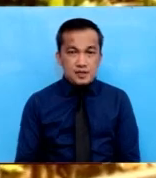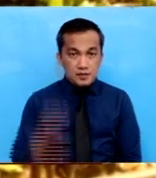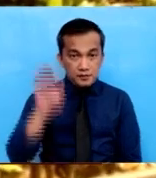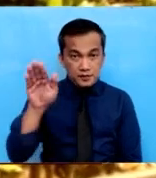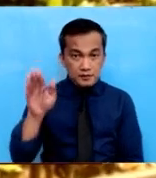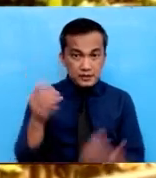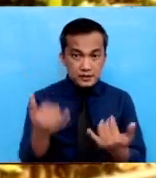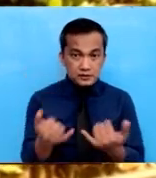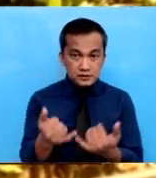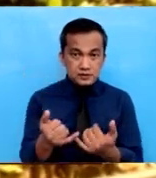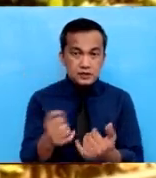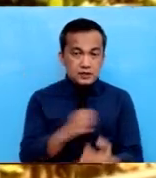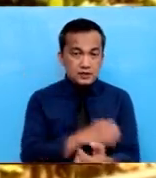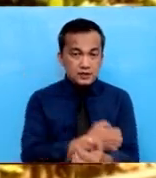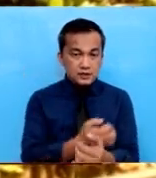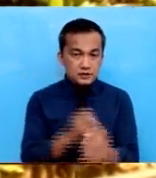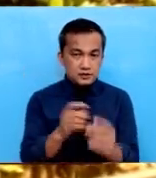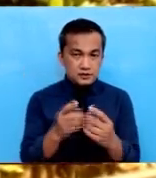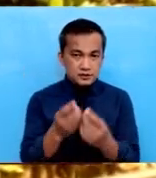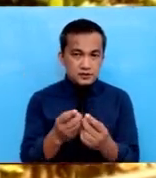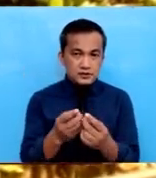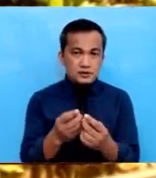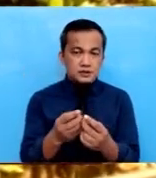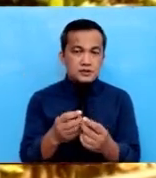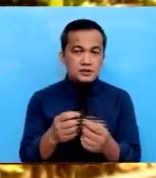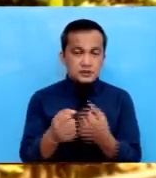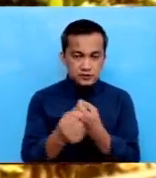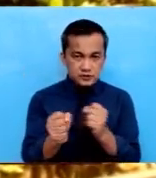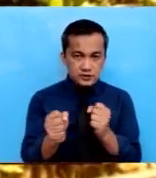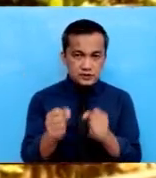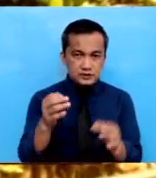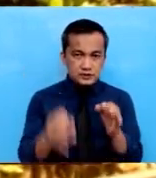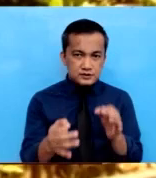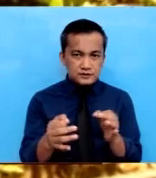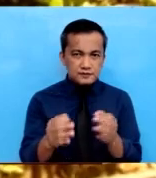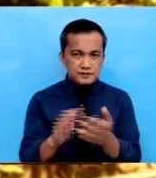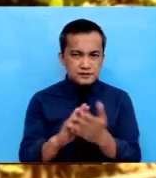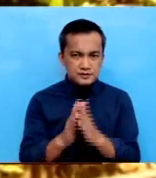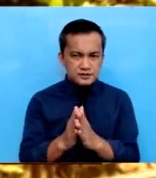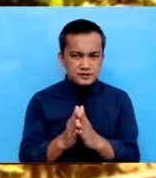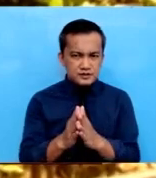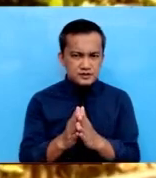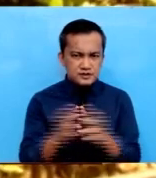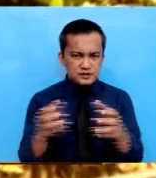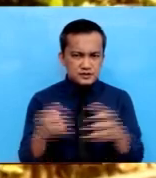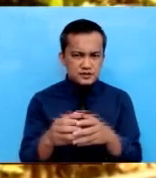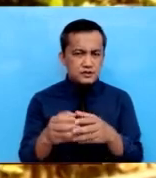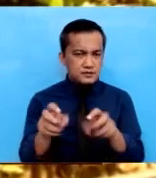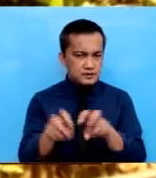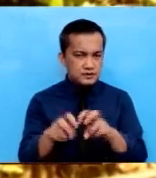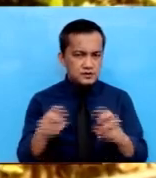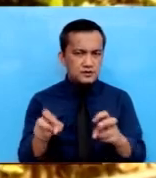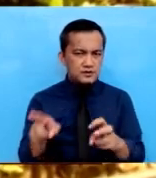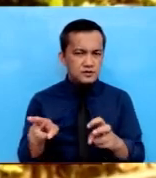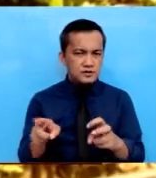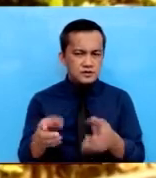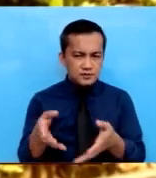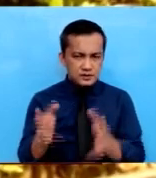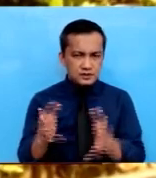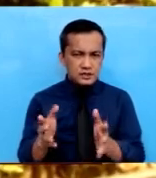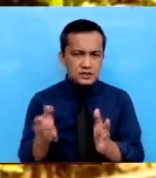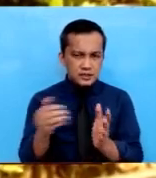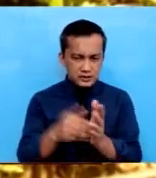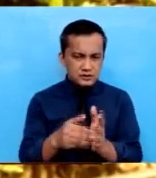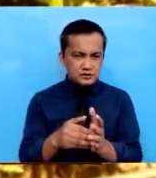Umaapila ngayon ang Energy Department sa Security, Justice, and Peace cluster ng gabinete na payagan ng muli